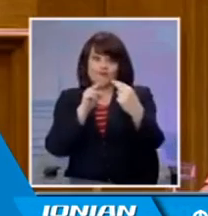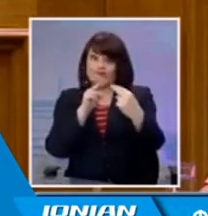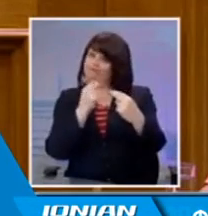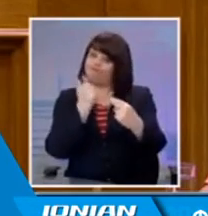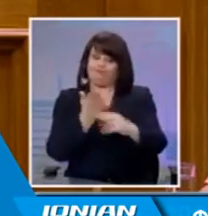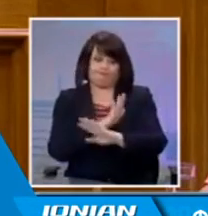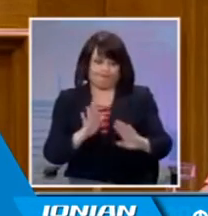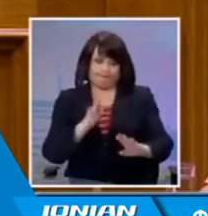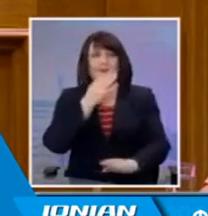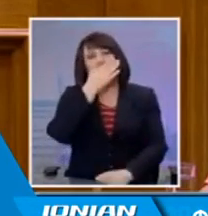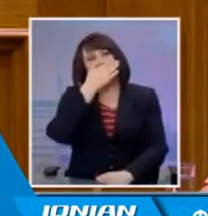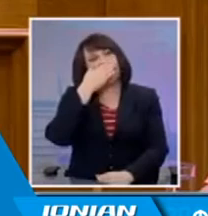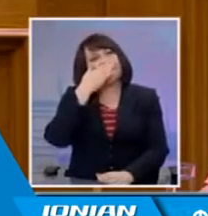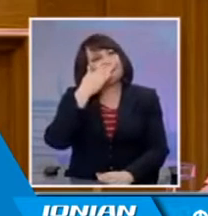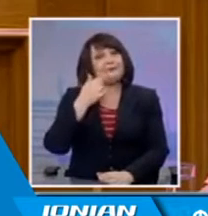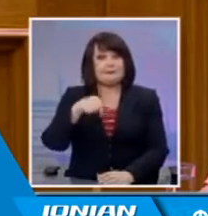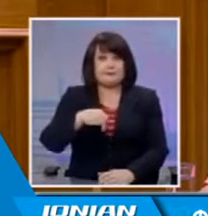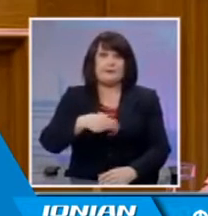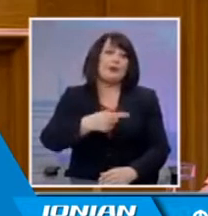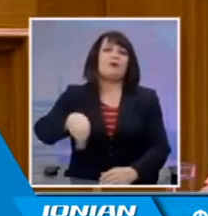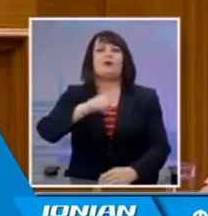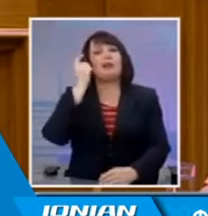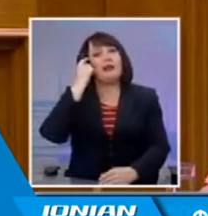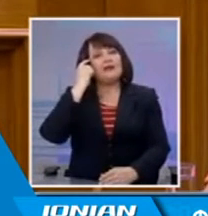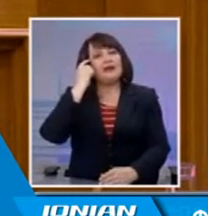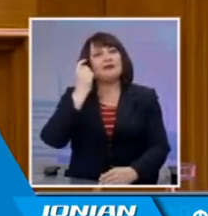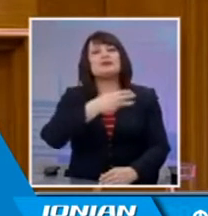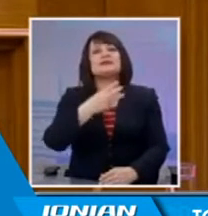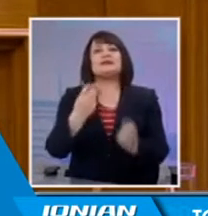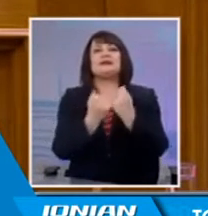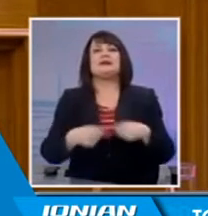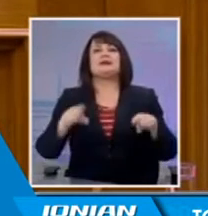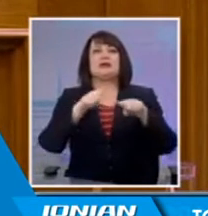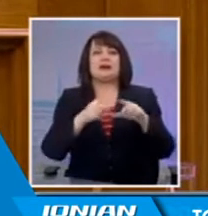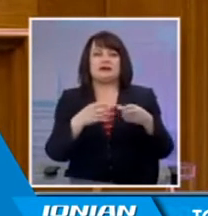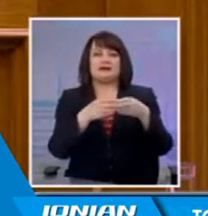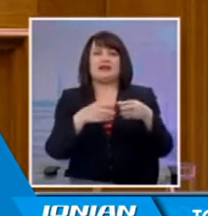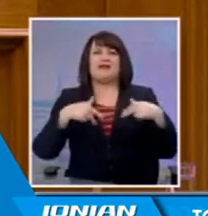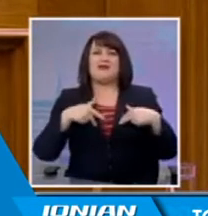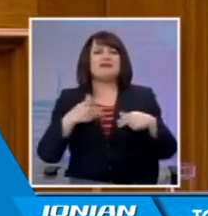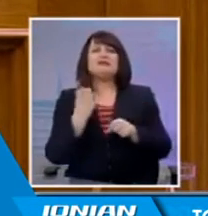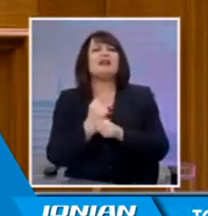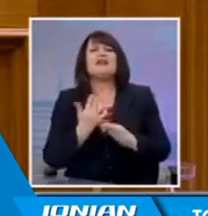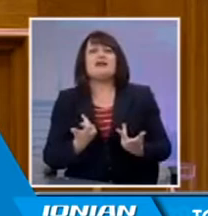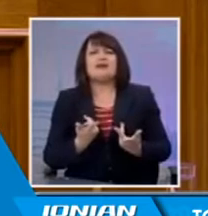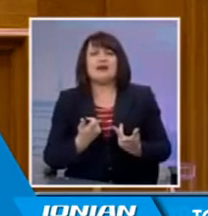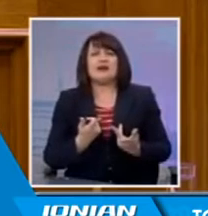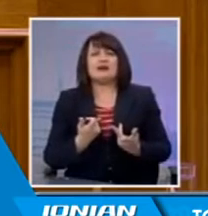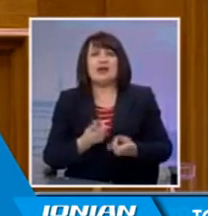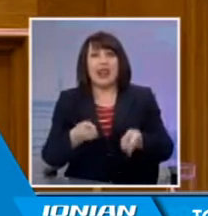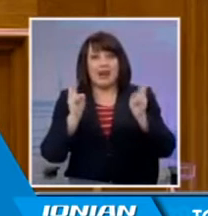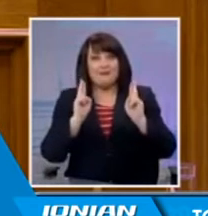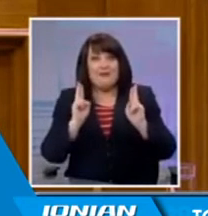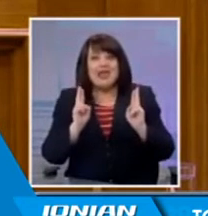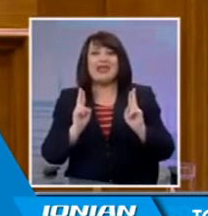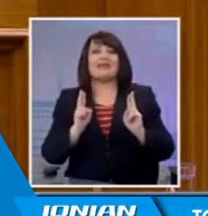Σήμερα όλοι αντιλαμβάνονται ότι η κυβέρνηση ΣΥΡΙΖΑ-ΑΝΕΛ κατάφερε να μετατρέψει τις προσδοκίες και